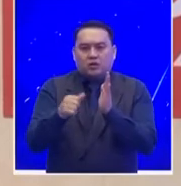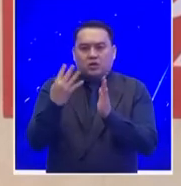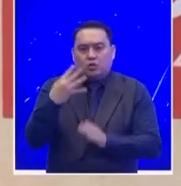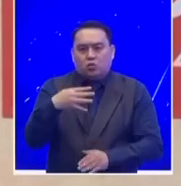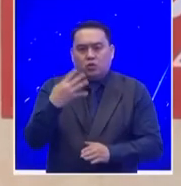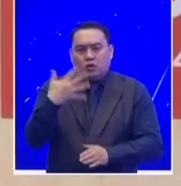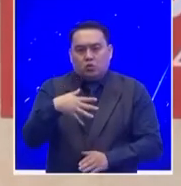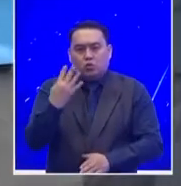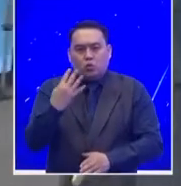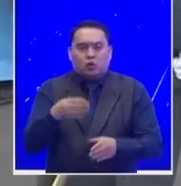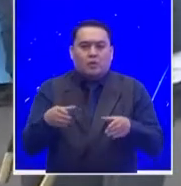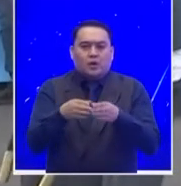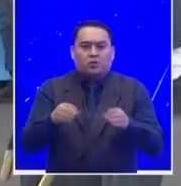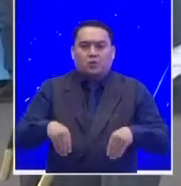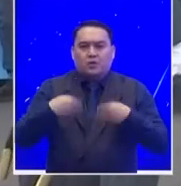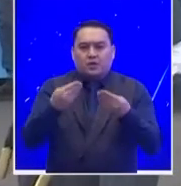бөліміне табысталды.